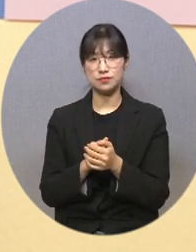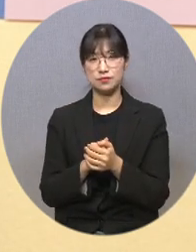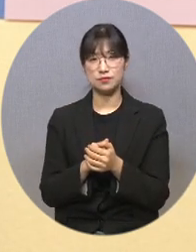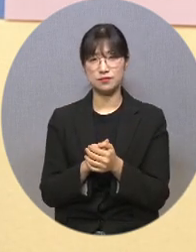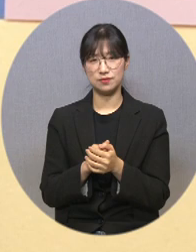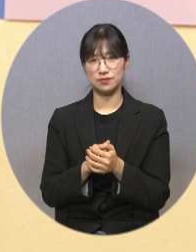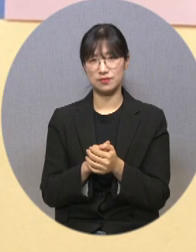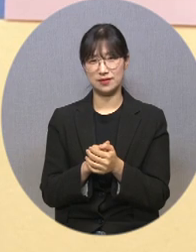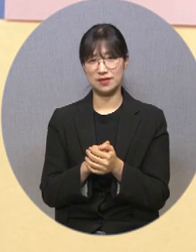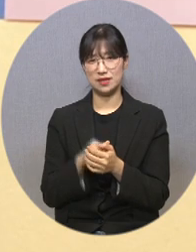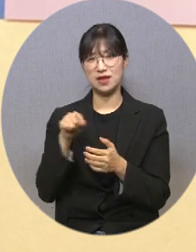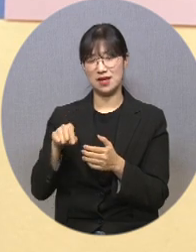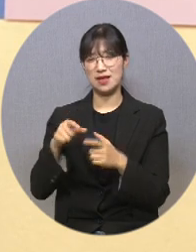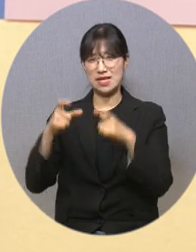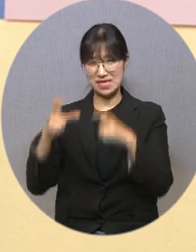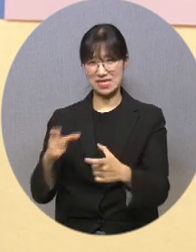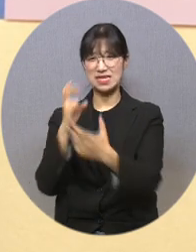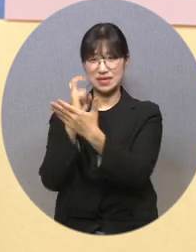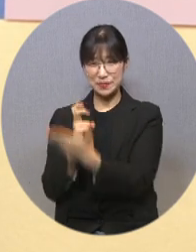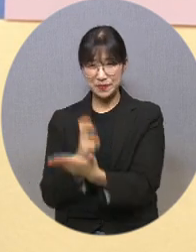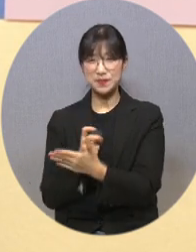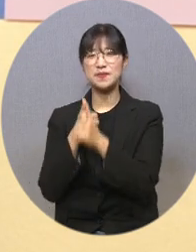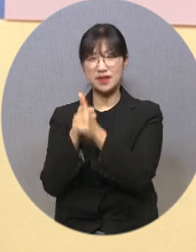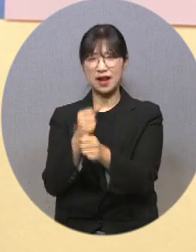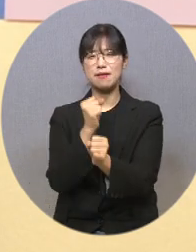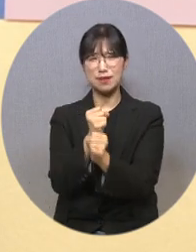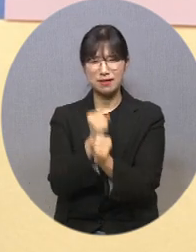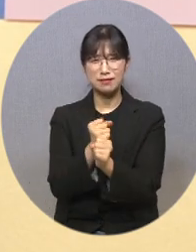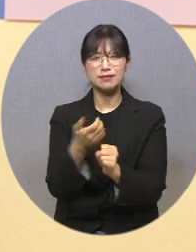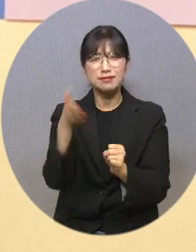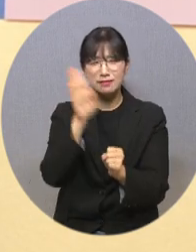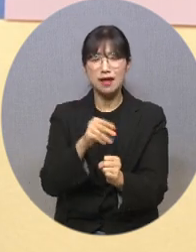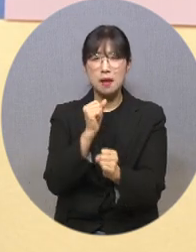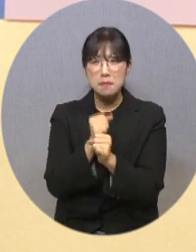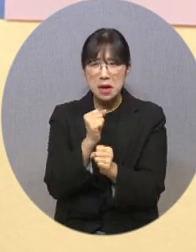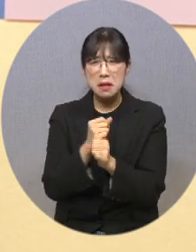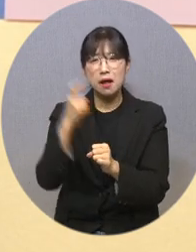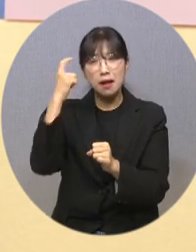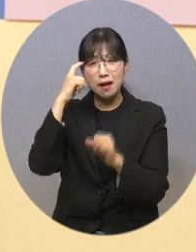어쨌든 조례에 의해서 만들어진 건데 막상 만들려고 보니까